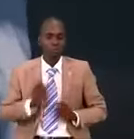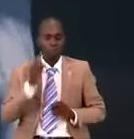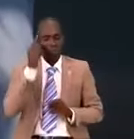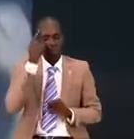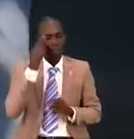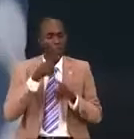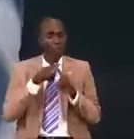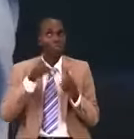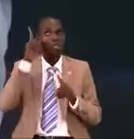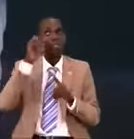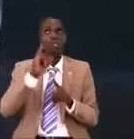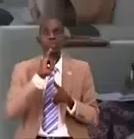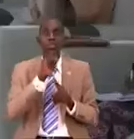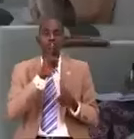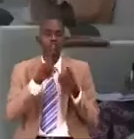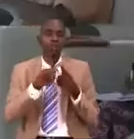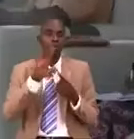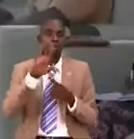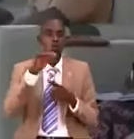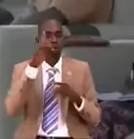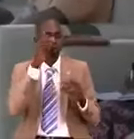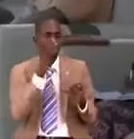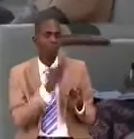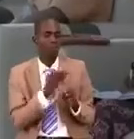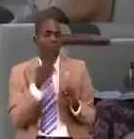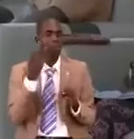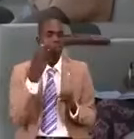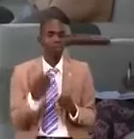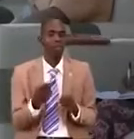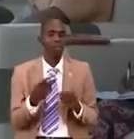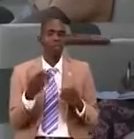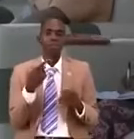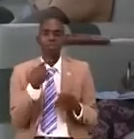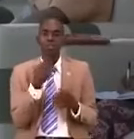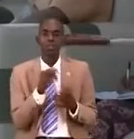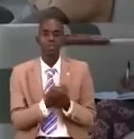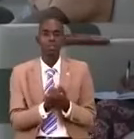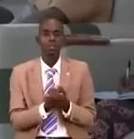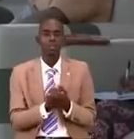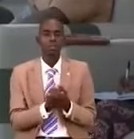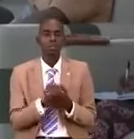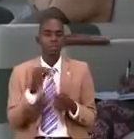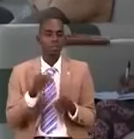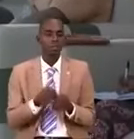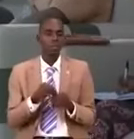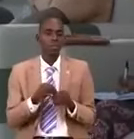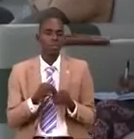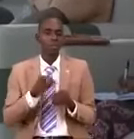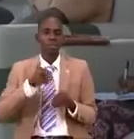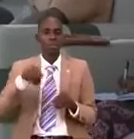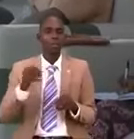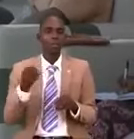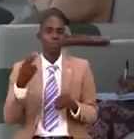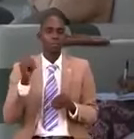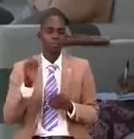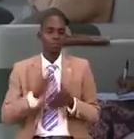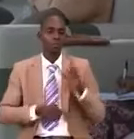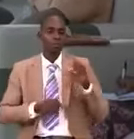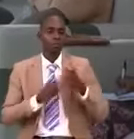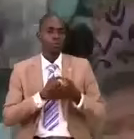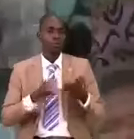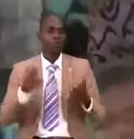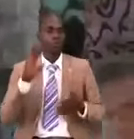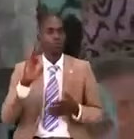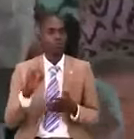dans le chapitre 1 9 le thège pas donné cet ordre fortifie toi et prends